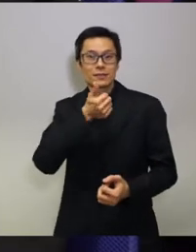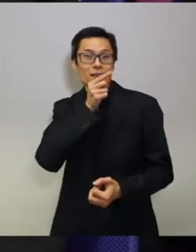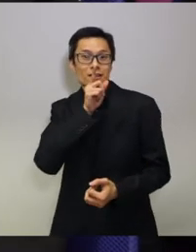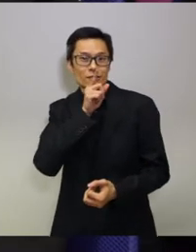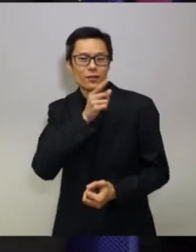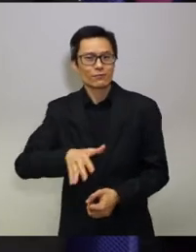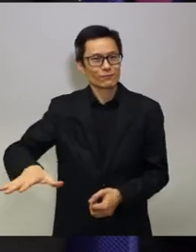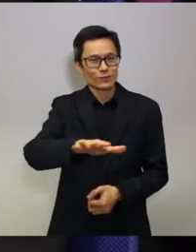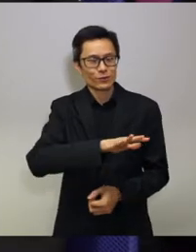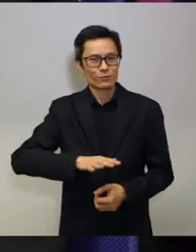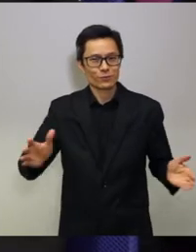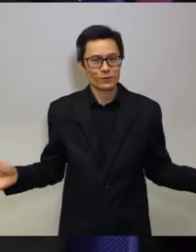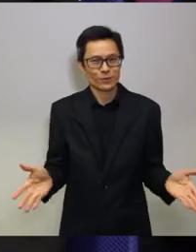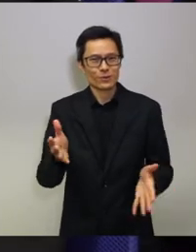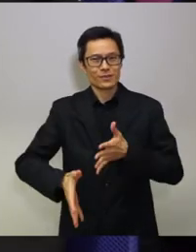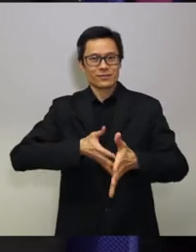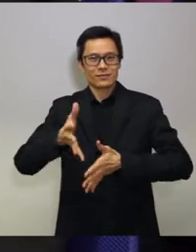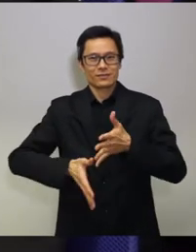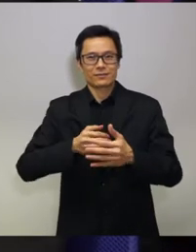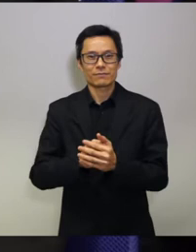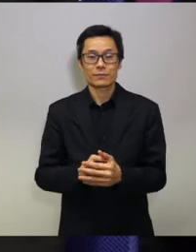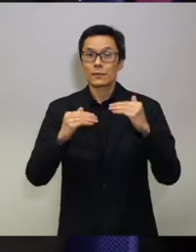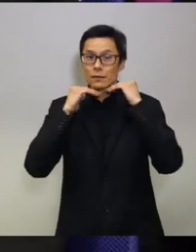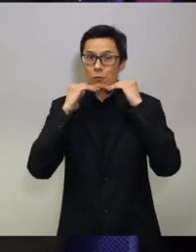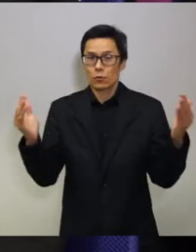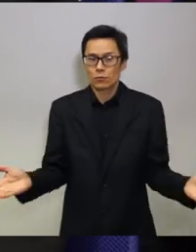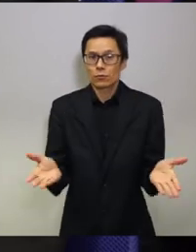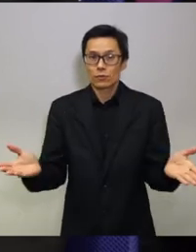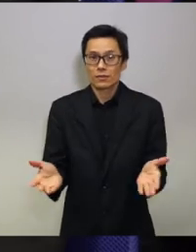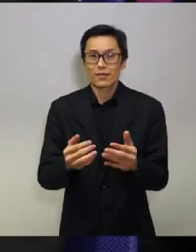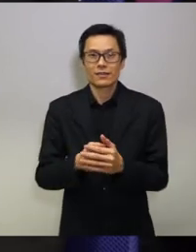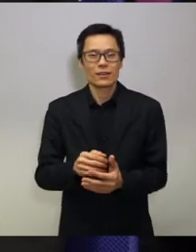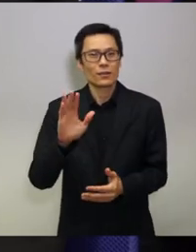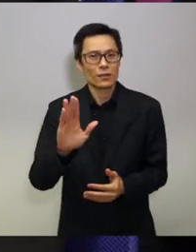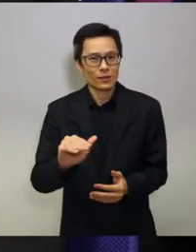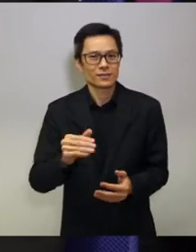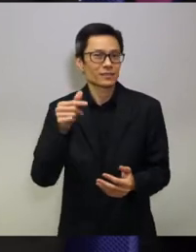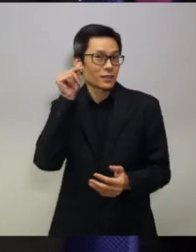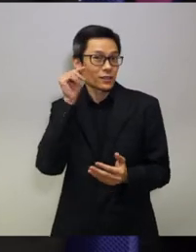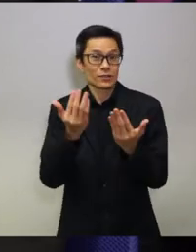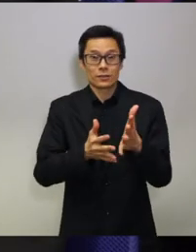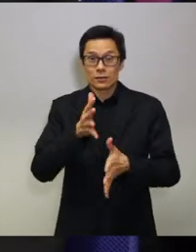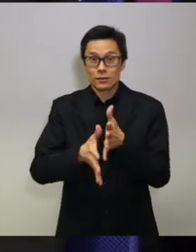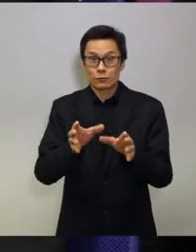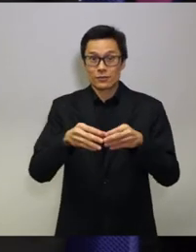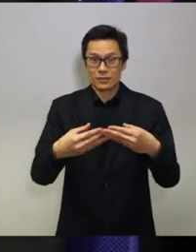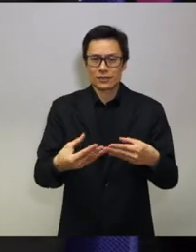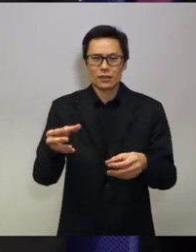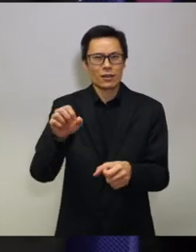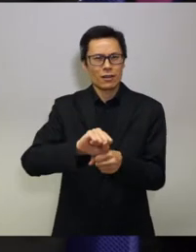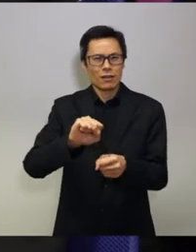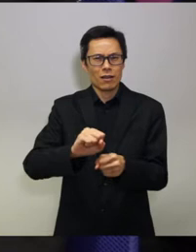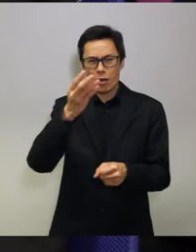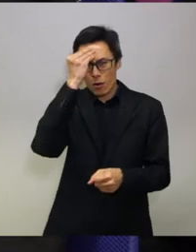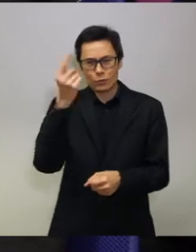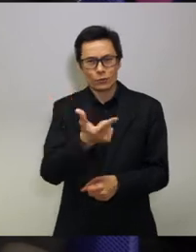同埋大眾人士咧去致力咁推廣手語，亦都咧希望咧去鼓勵到佢哋咧可以透過啟龍手語視像字典學識